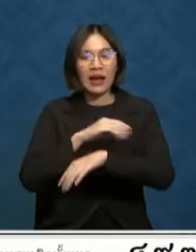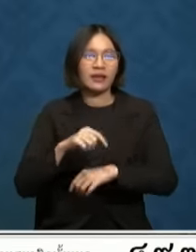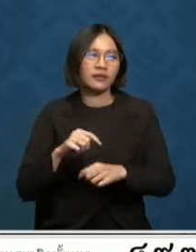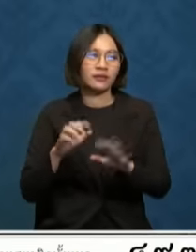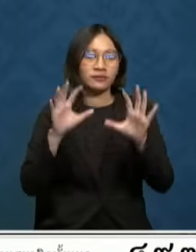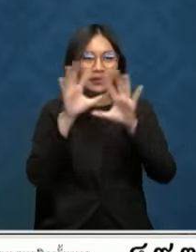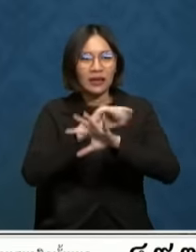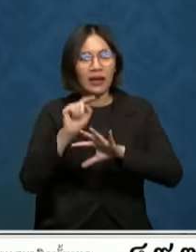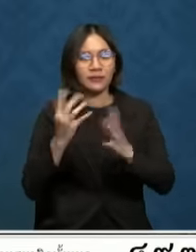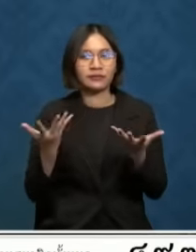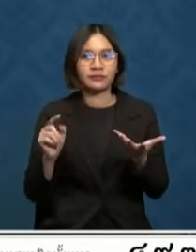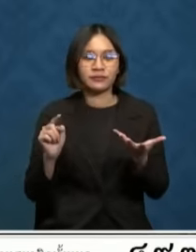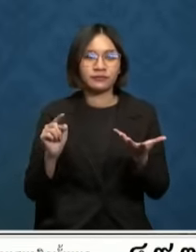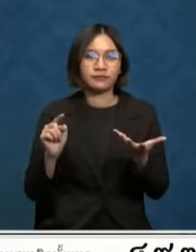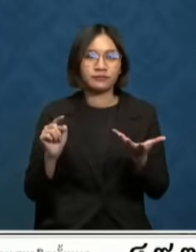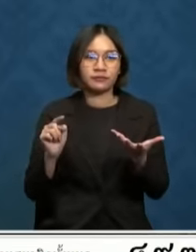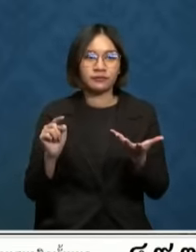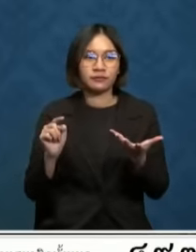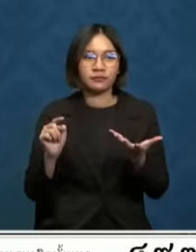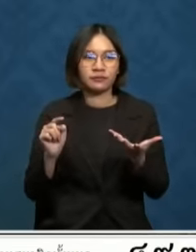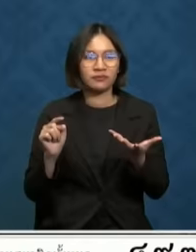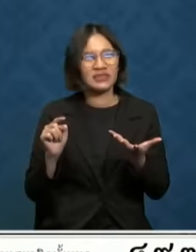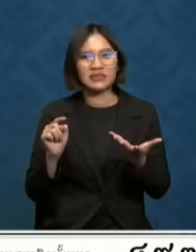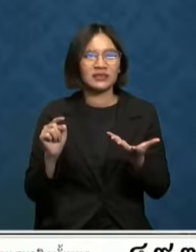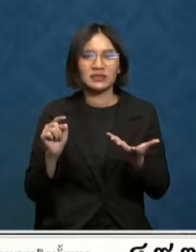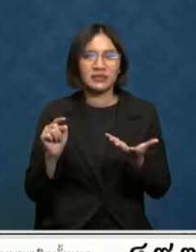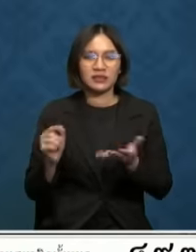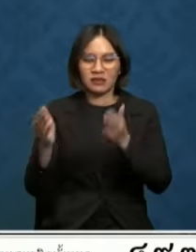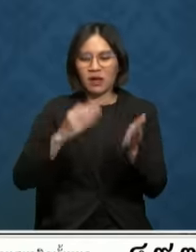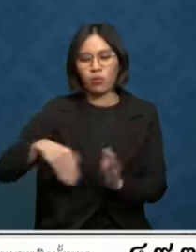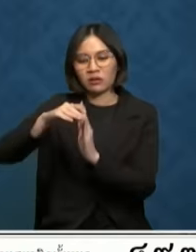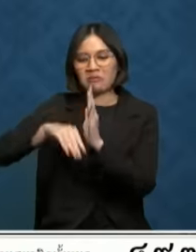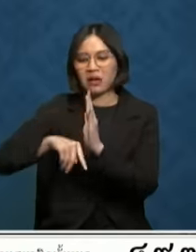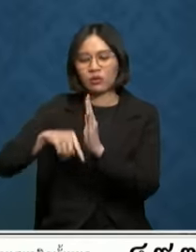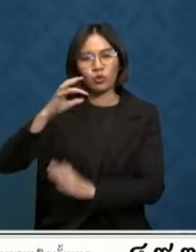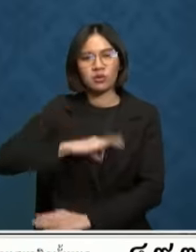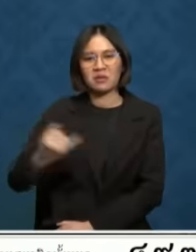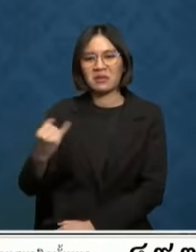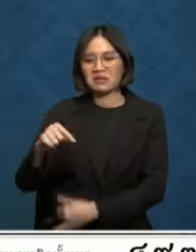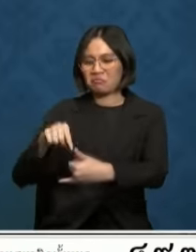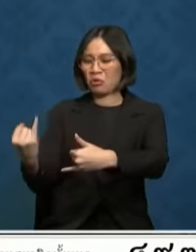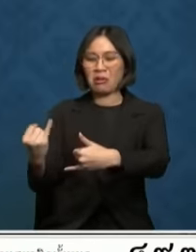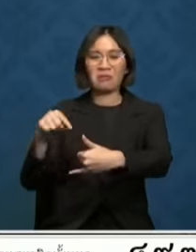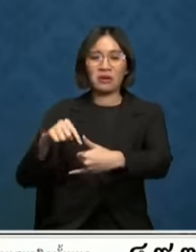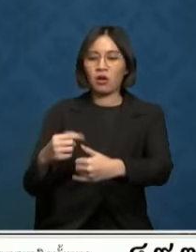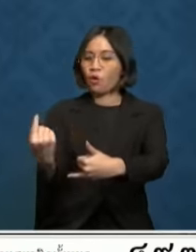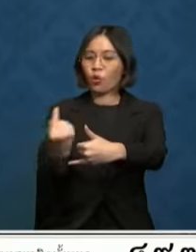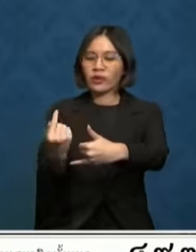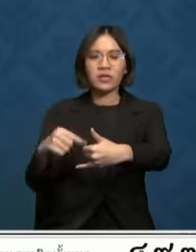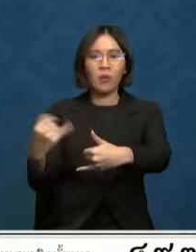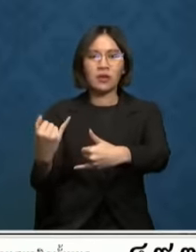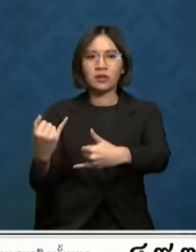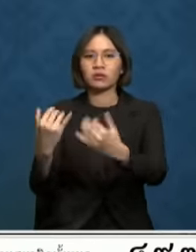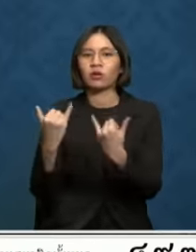เป็นไอรมันเป็นสิ่งไม่ดีในขบวนการยุติธรรมเลยครับท่านคนเดียวทำให้ขบวนการยุติธรรมขาด